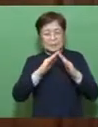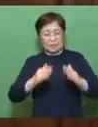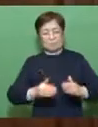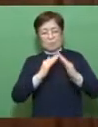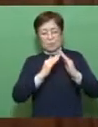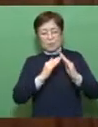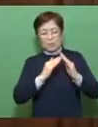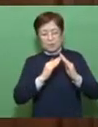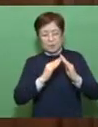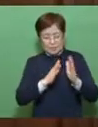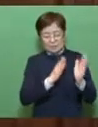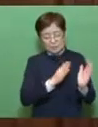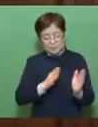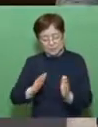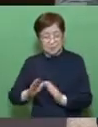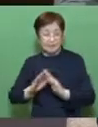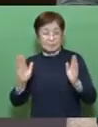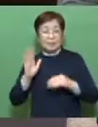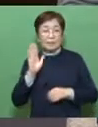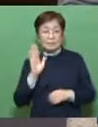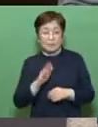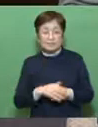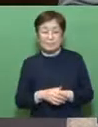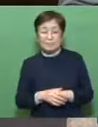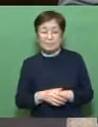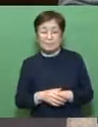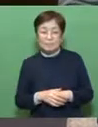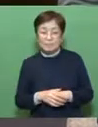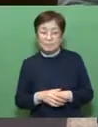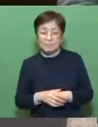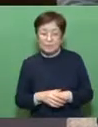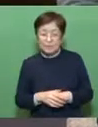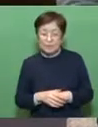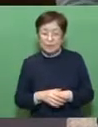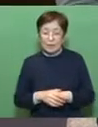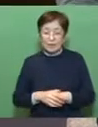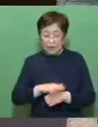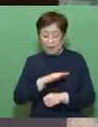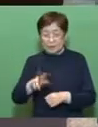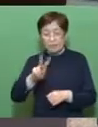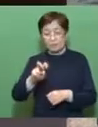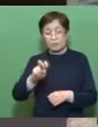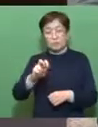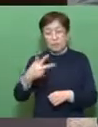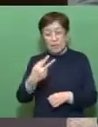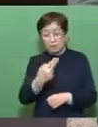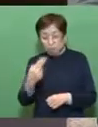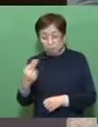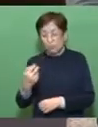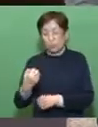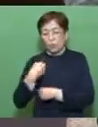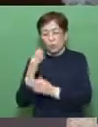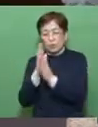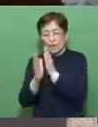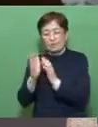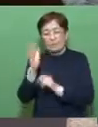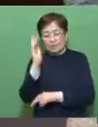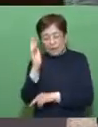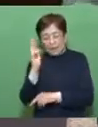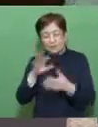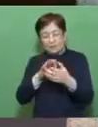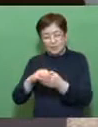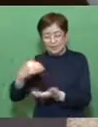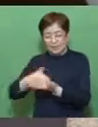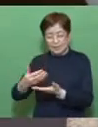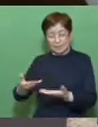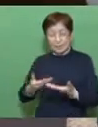準備を進めていますはいえここまでは平成27年度の牽制について知事に話を聞きましたはい